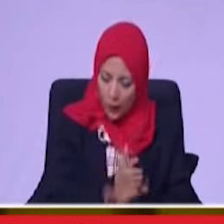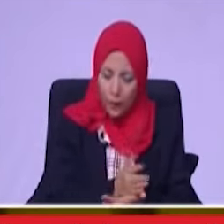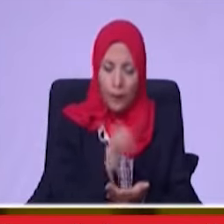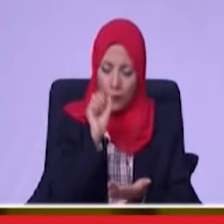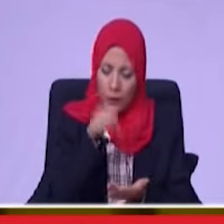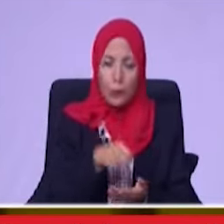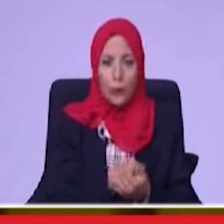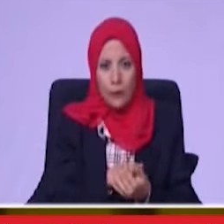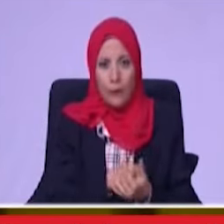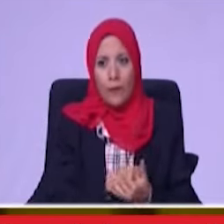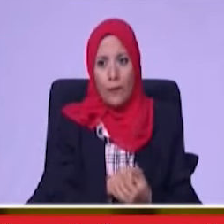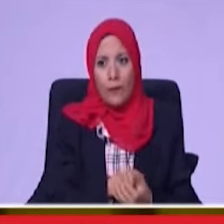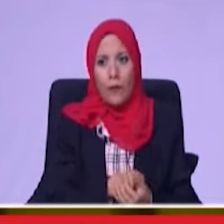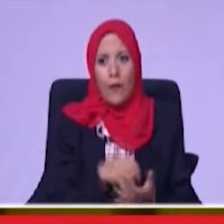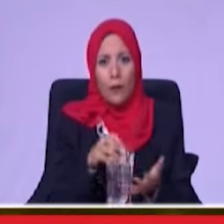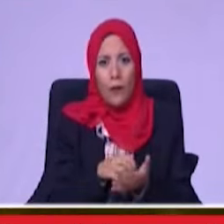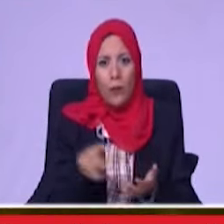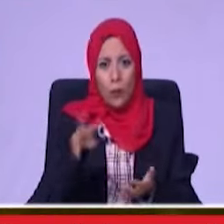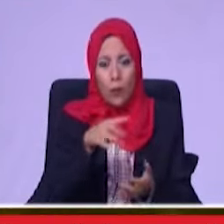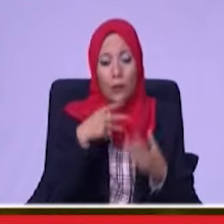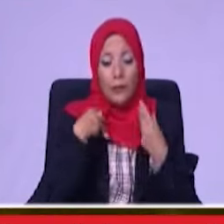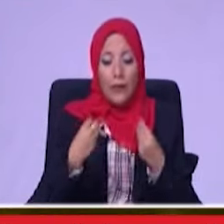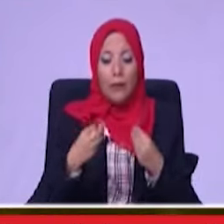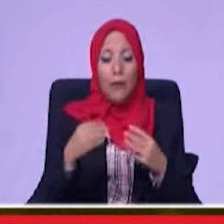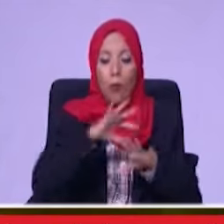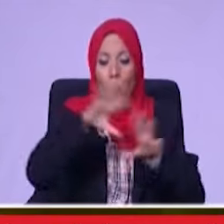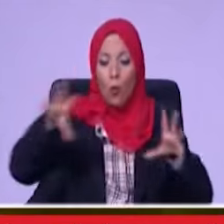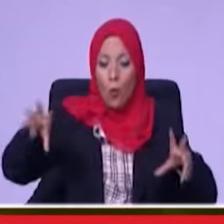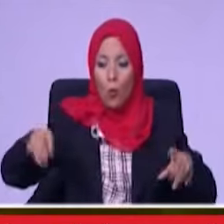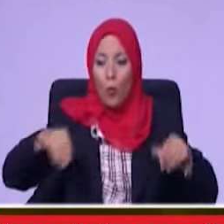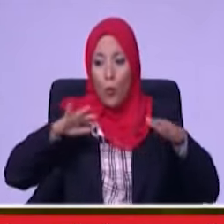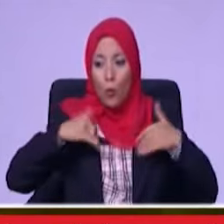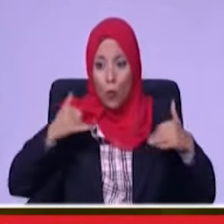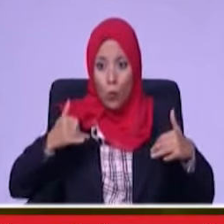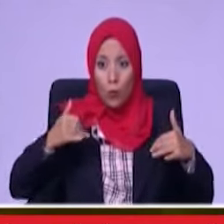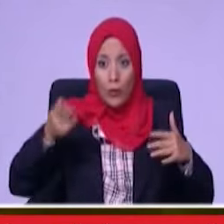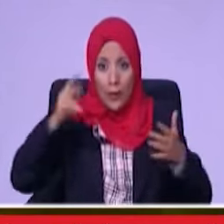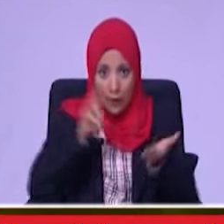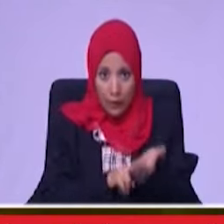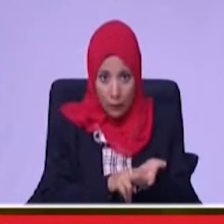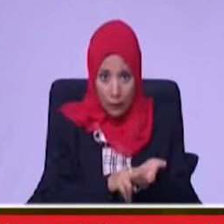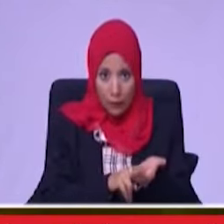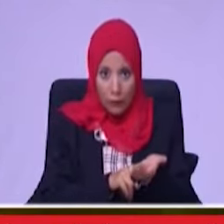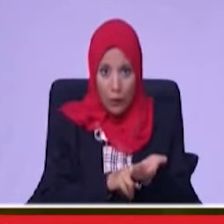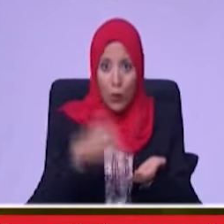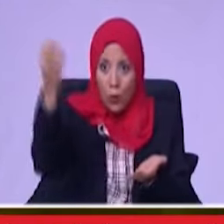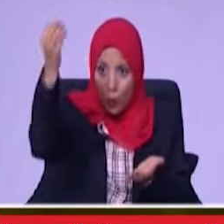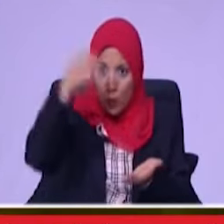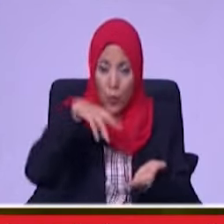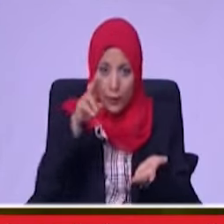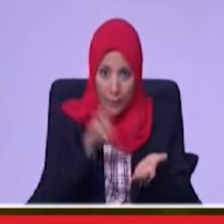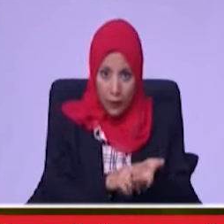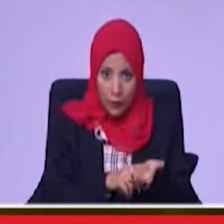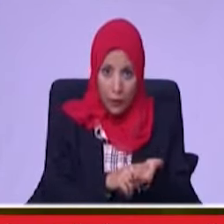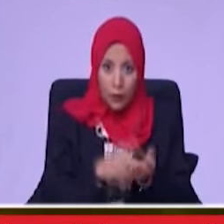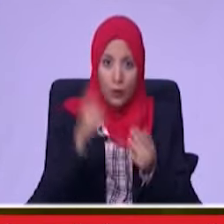مظبوط، صحيح، في أماكن متعددة، ومستنيانا لما يتقابل يبعث الجسم تاني ويتقابل على الروح تاني يوم